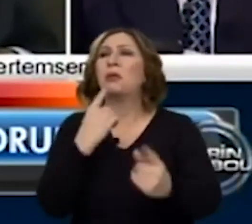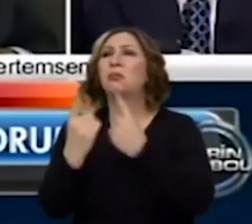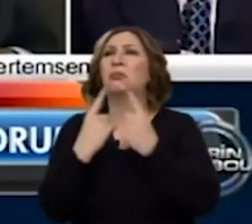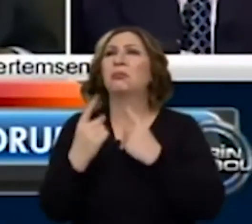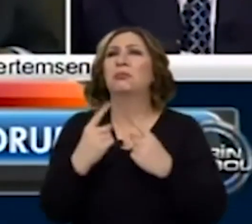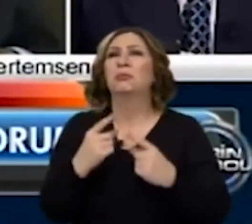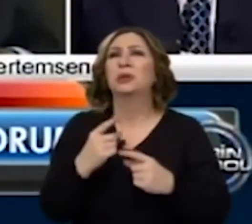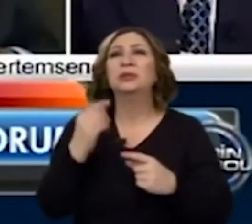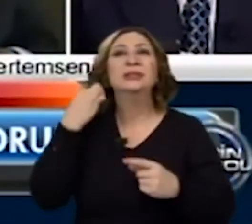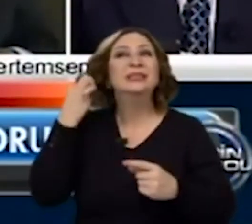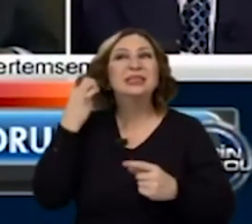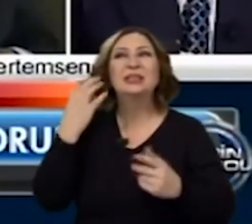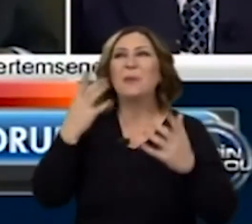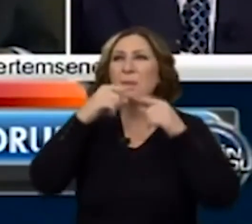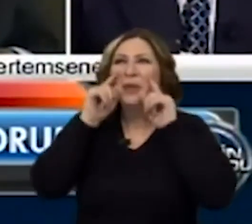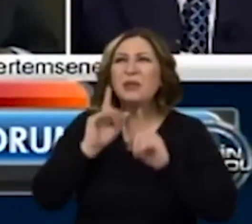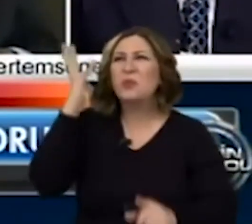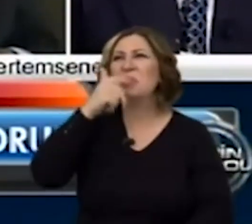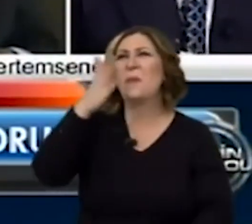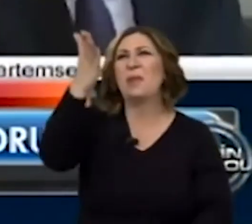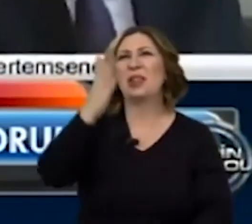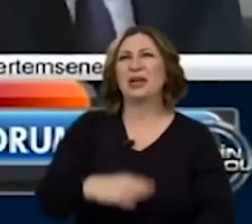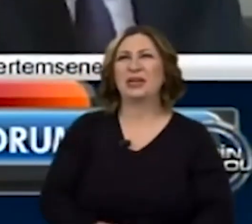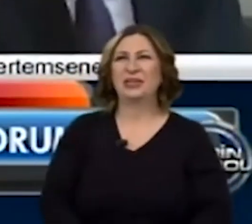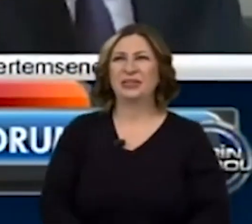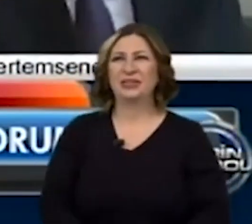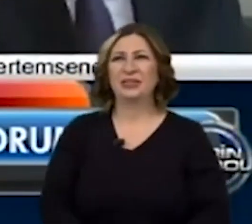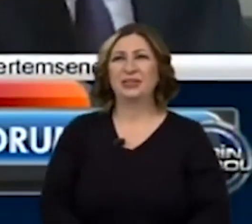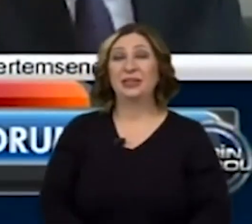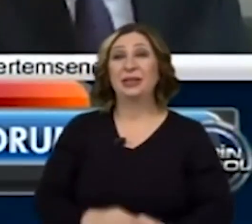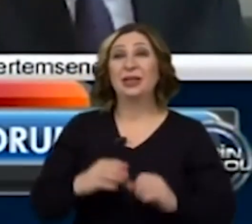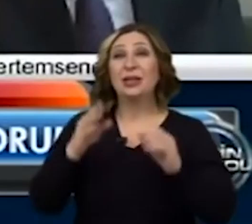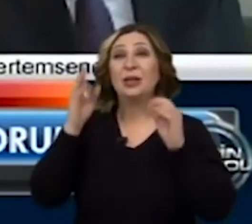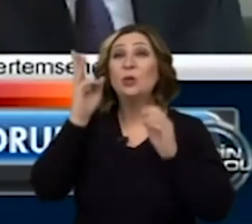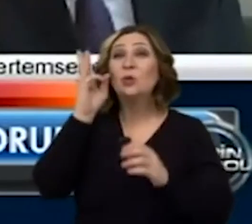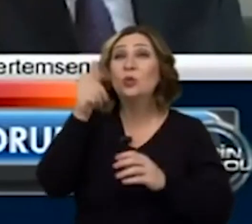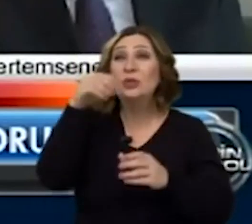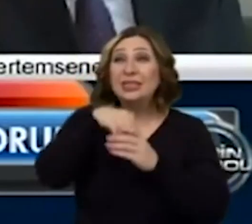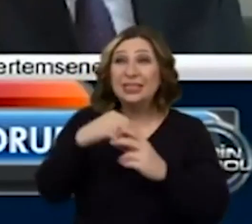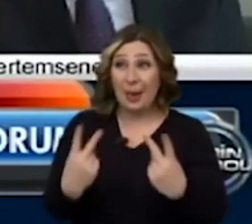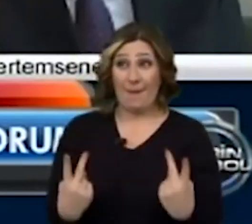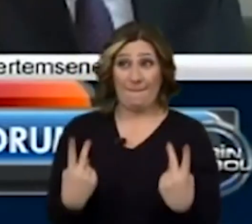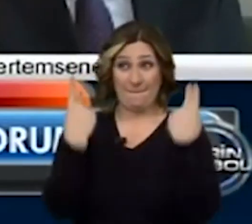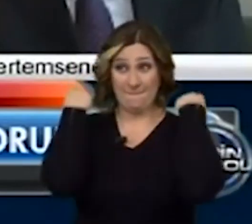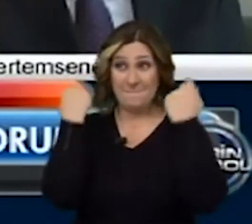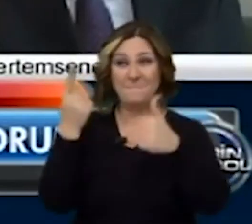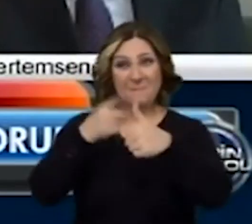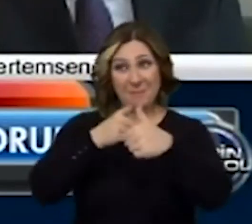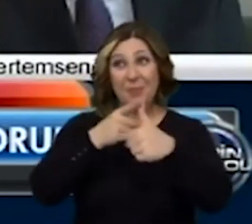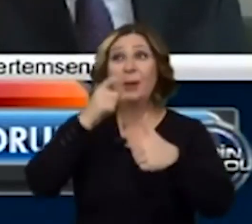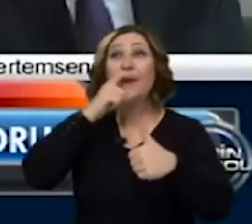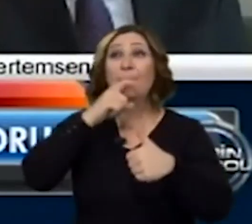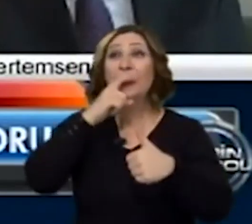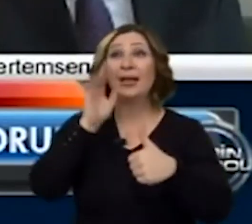Önce saçından, başından, bıyıklarından utanmalıdır. Bir apaçi. Üç gün içinde o saçlar kesilecek bir.